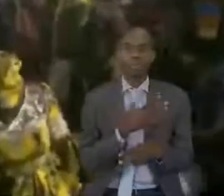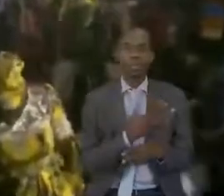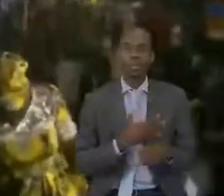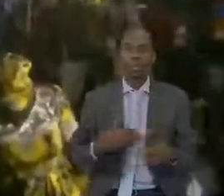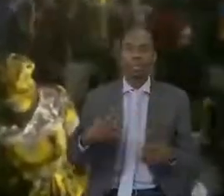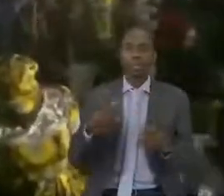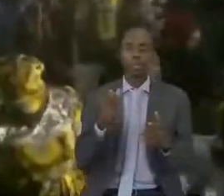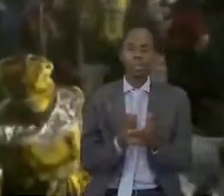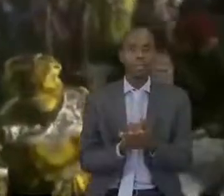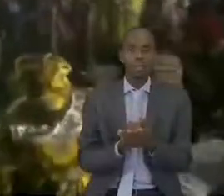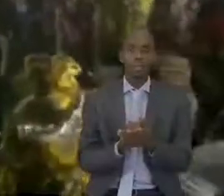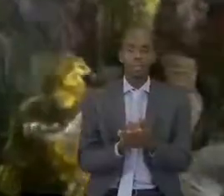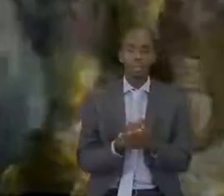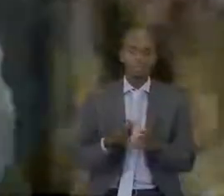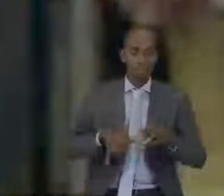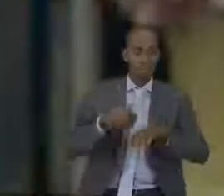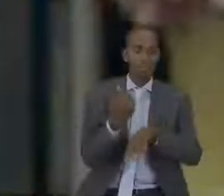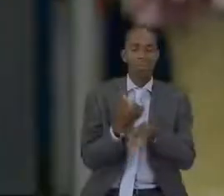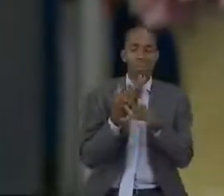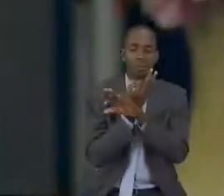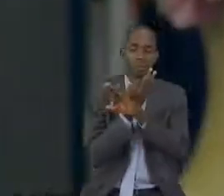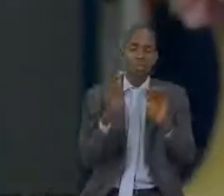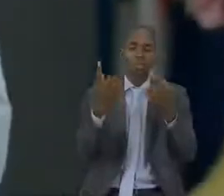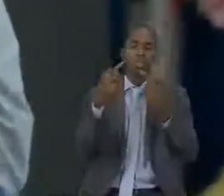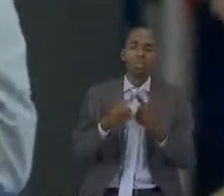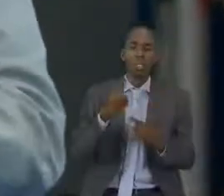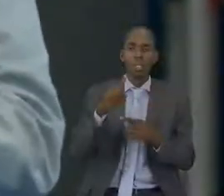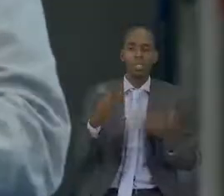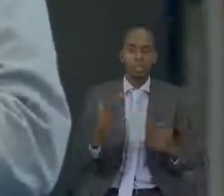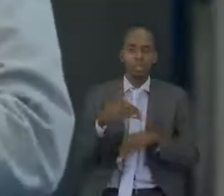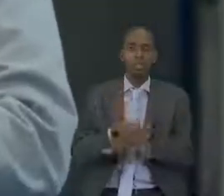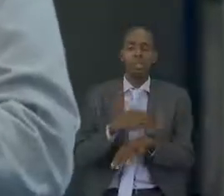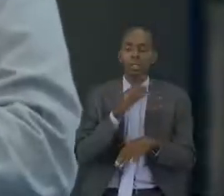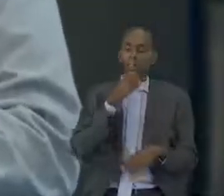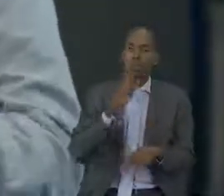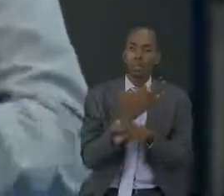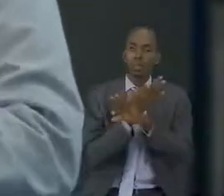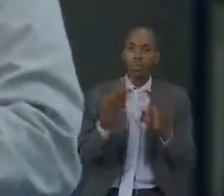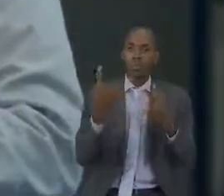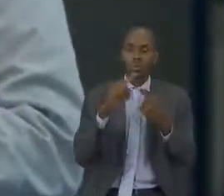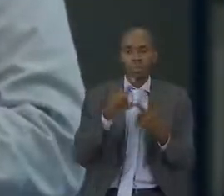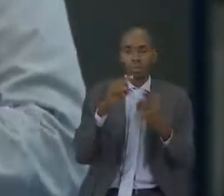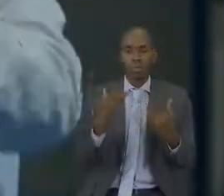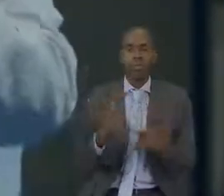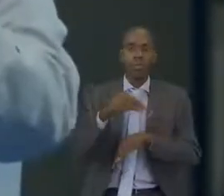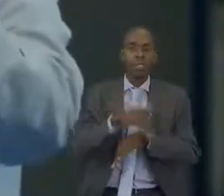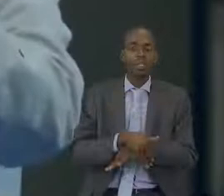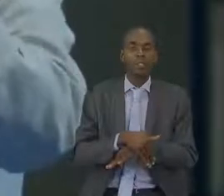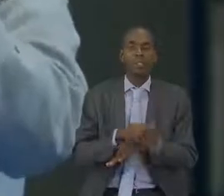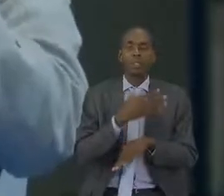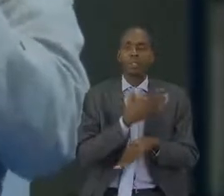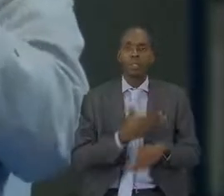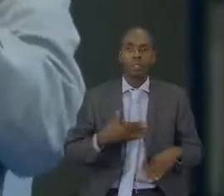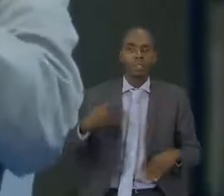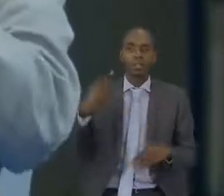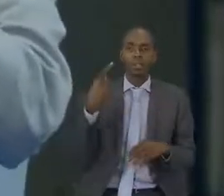Et la liberté réglée viendra pour vous. La libération assurée vient pour vous ce soir.